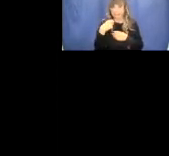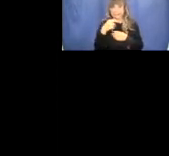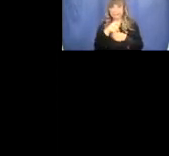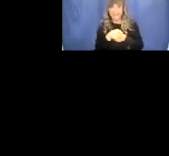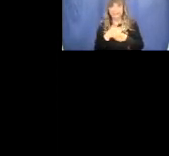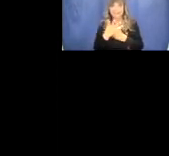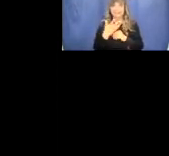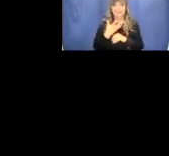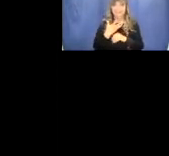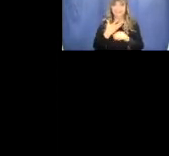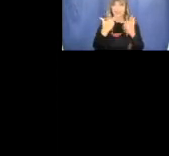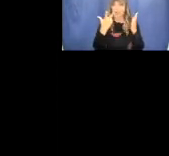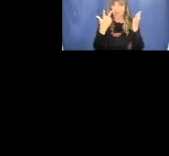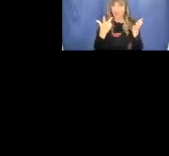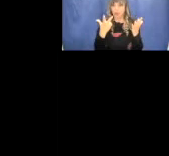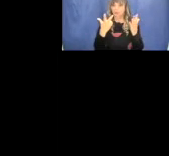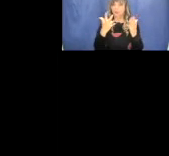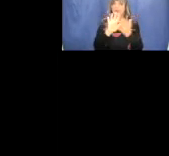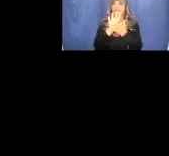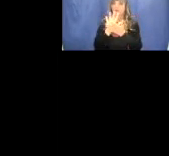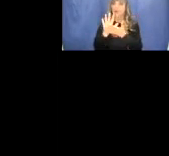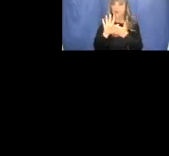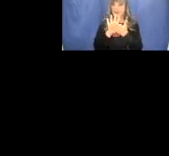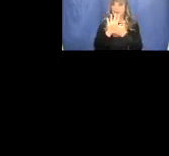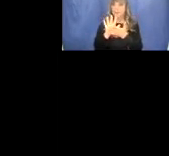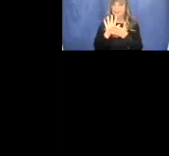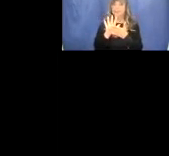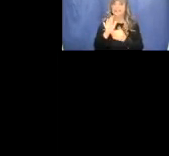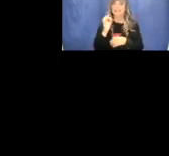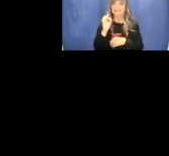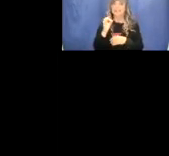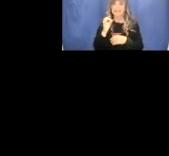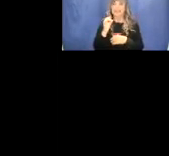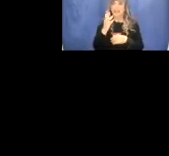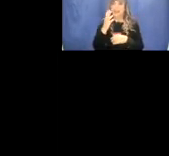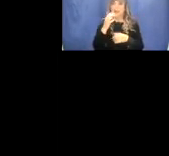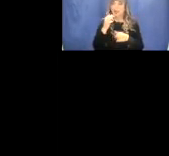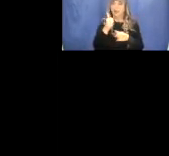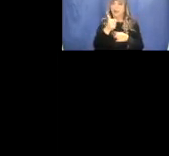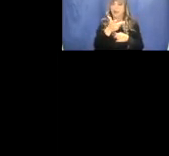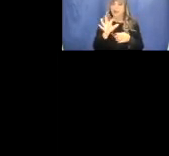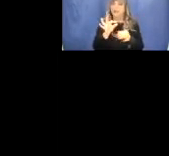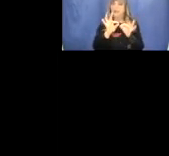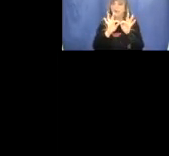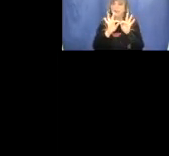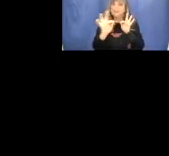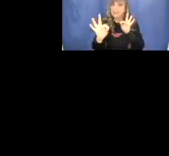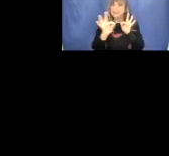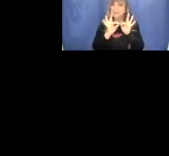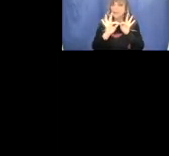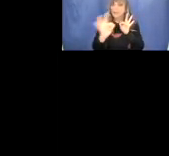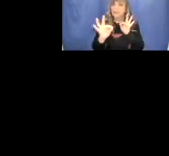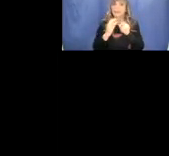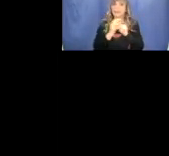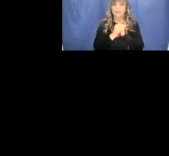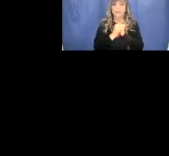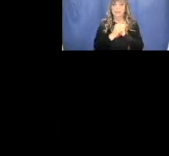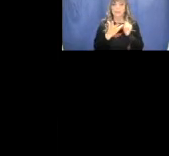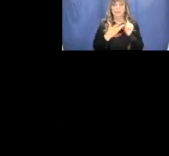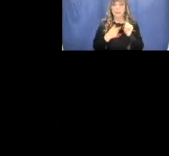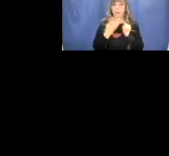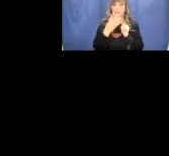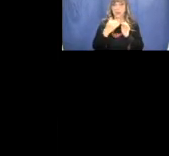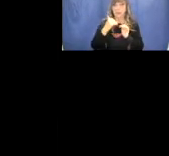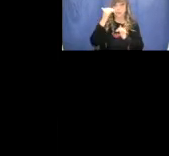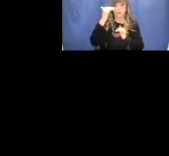sono 8 facce adesso secondo gli spigoli ce ne sono quattro sopra